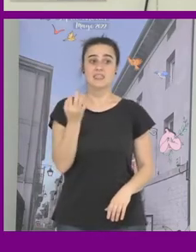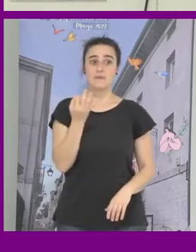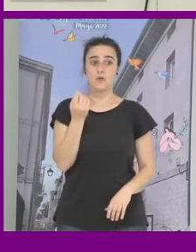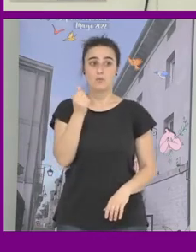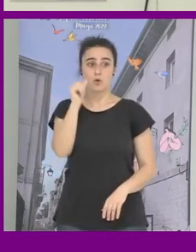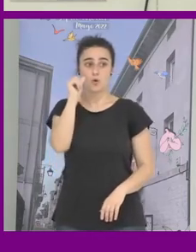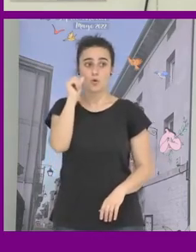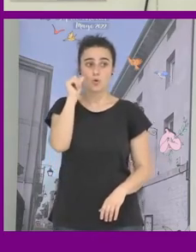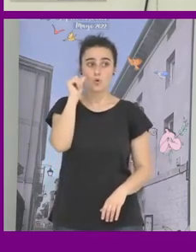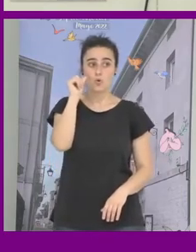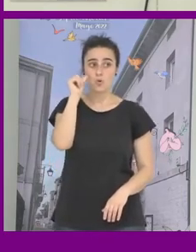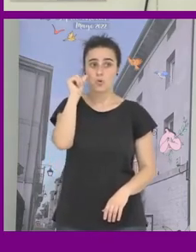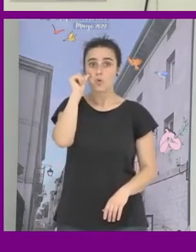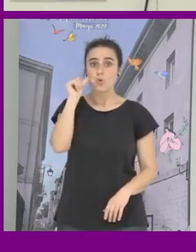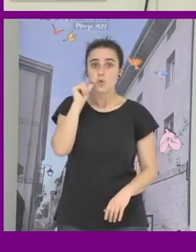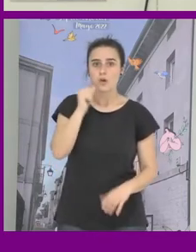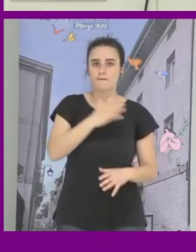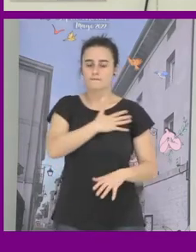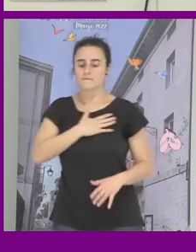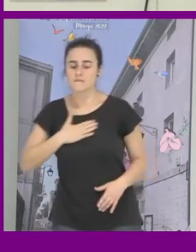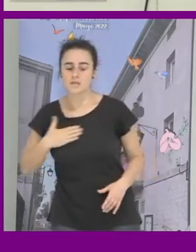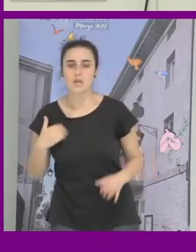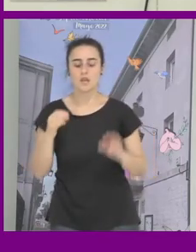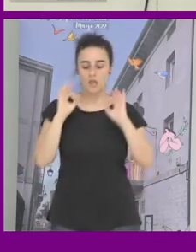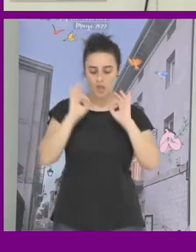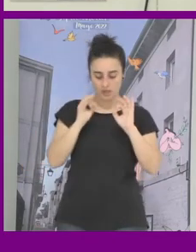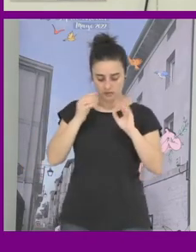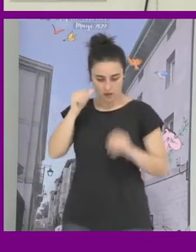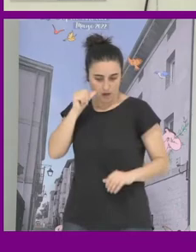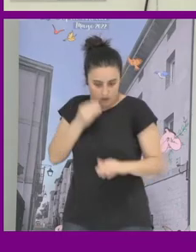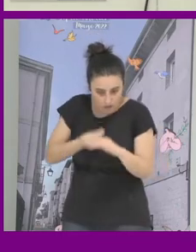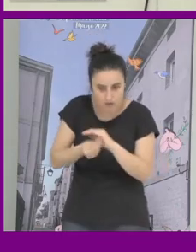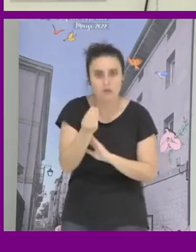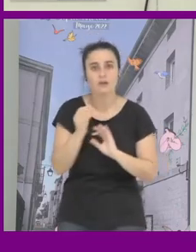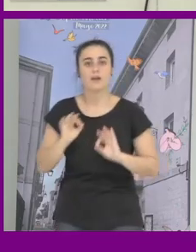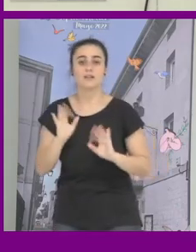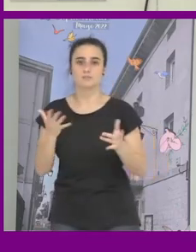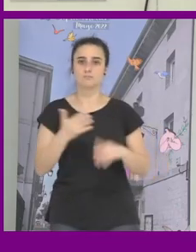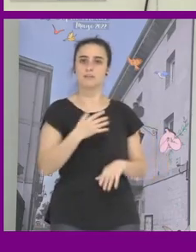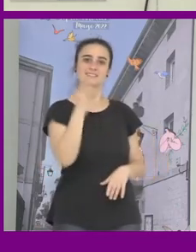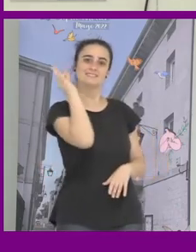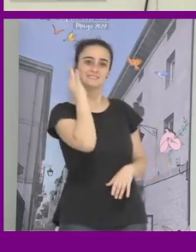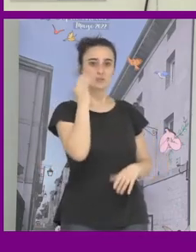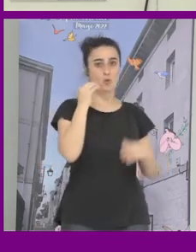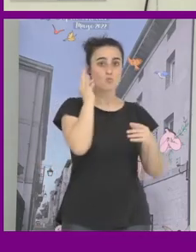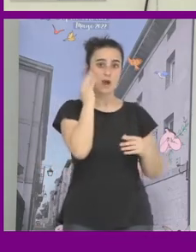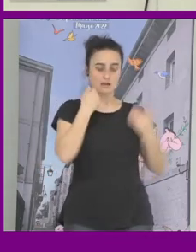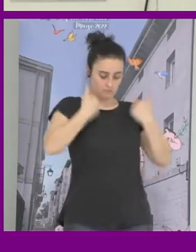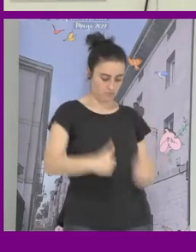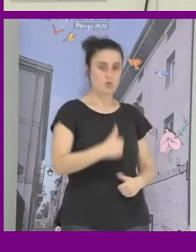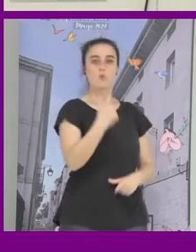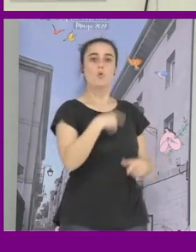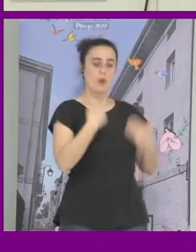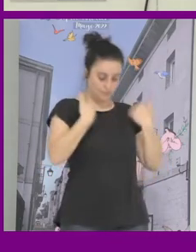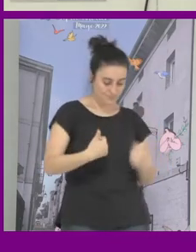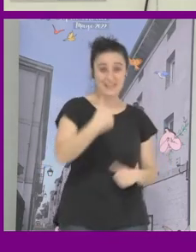ordunaldiko hori, desira hori daukana, eta hori gorpuzten duena, eta aldiz, ba, Marimutila da aitaren rola betetzen duena, ez? Orduan